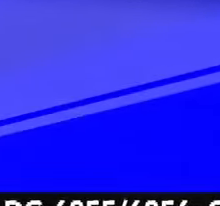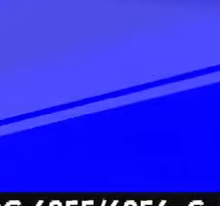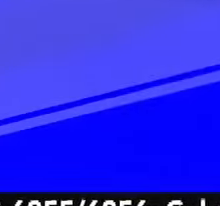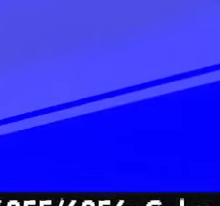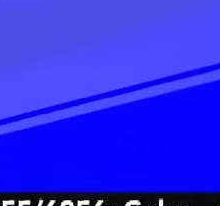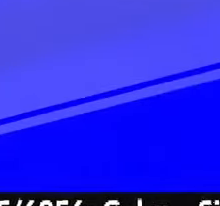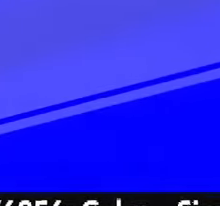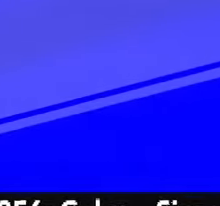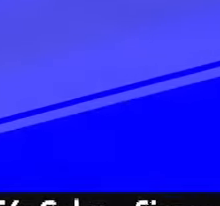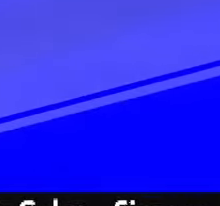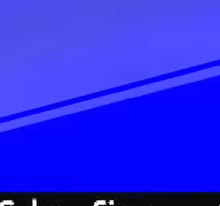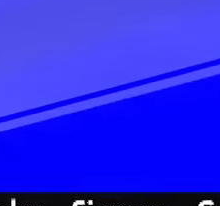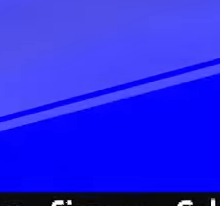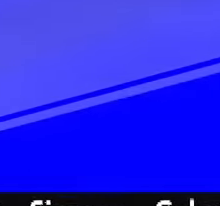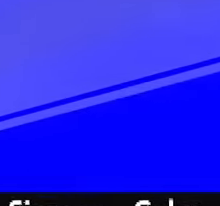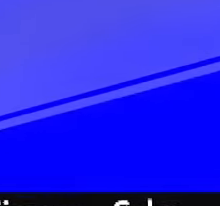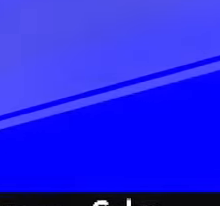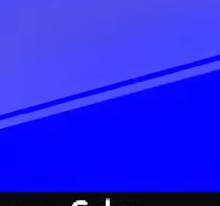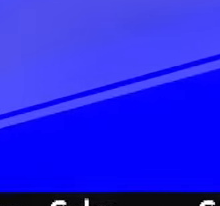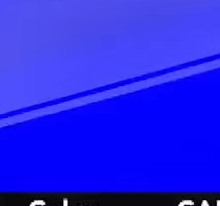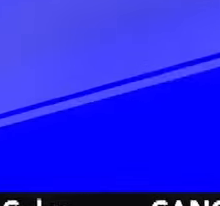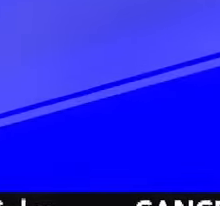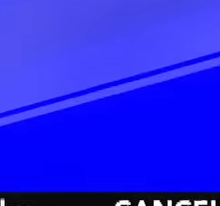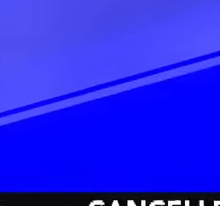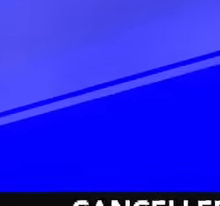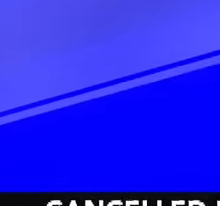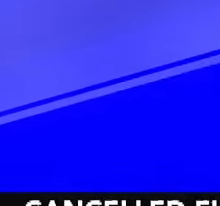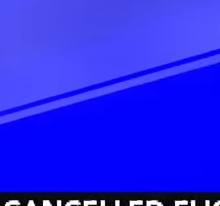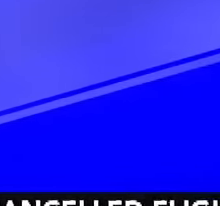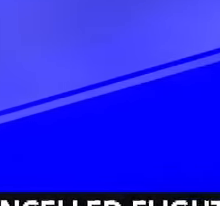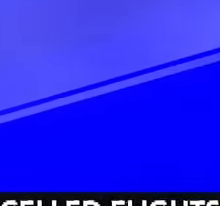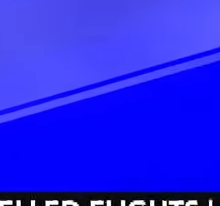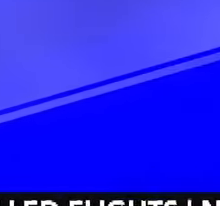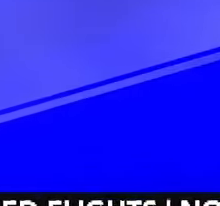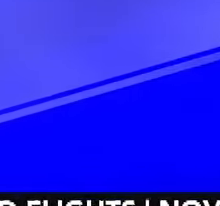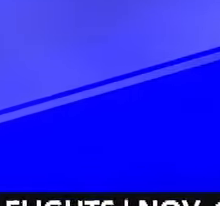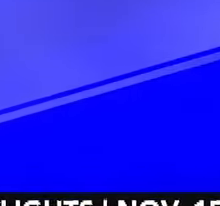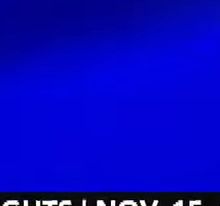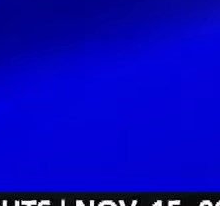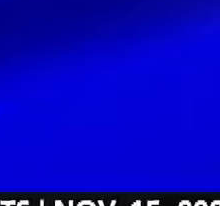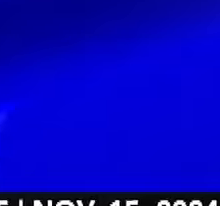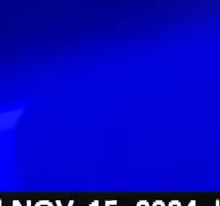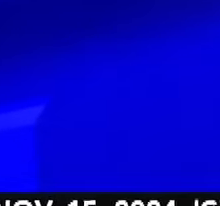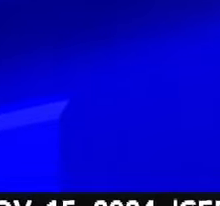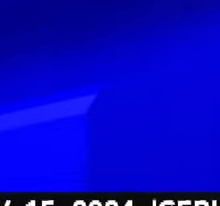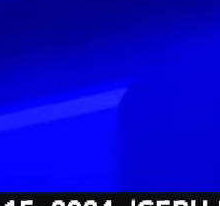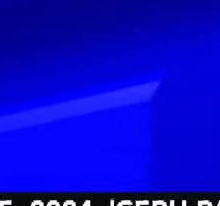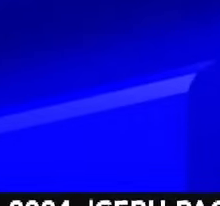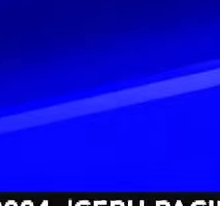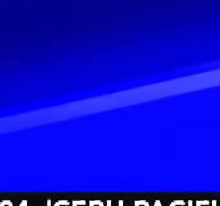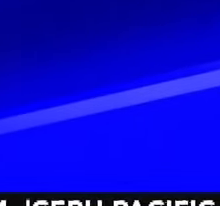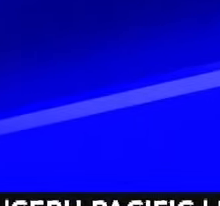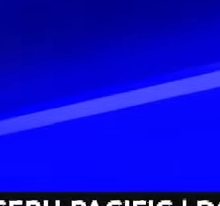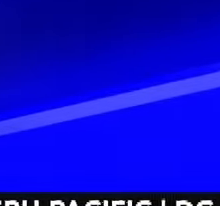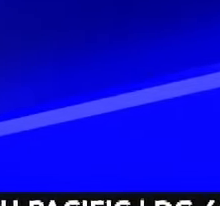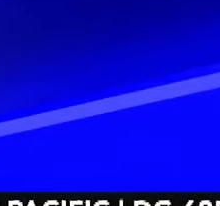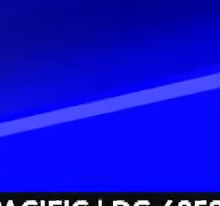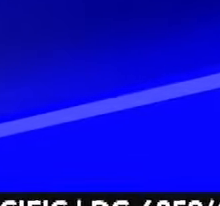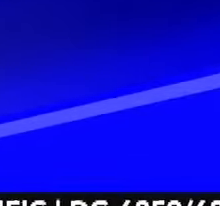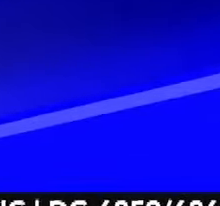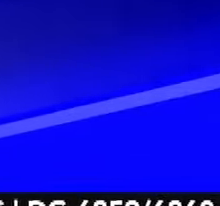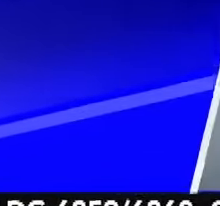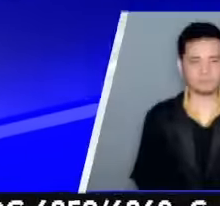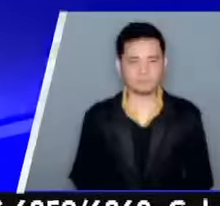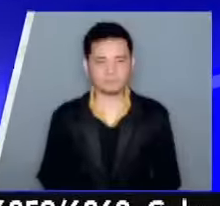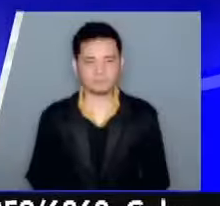Bulikam ang dalawang insidente ng pagnanakaw sa paaralan sa Bocaue, Bulacan at Iloilo City. Narito ang unang balita.